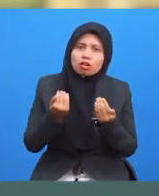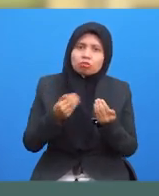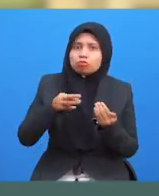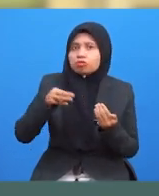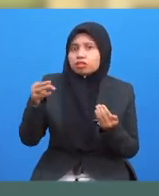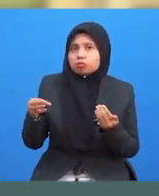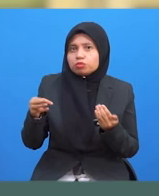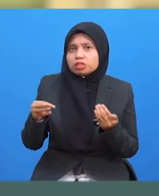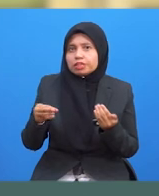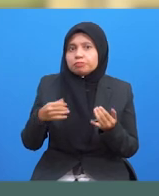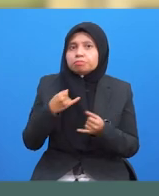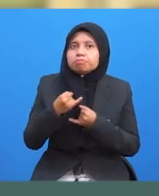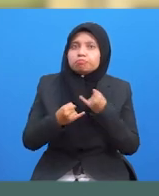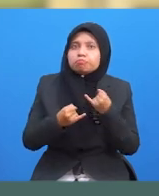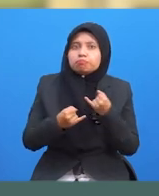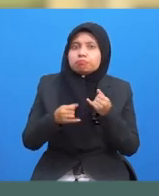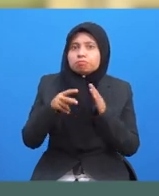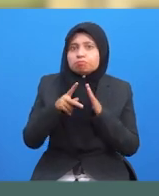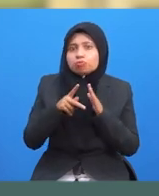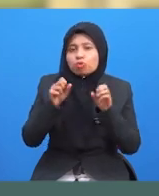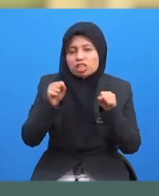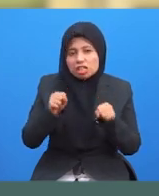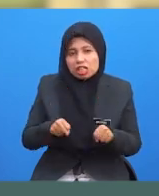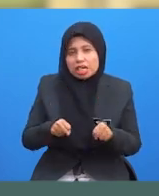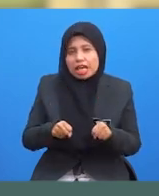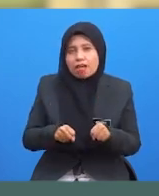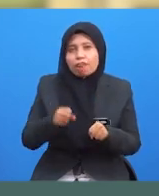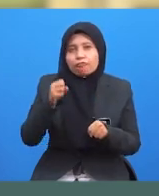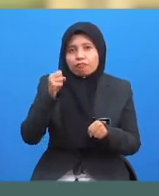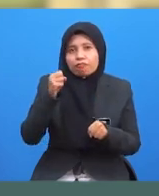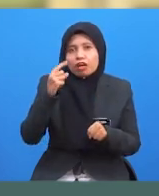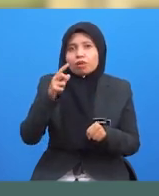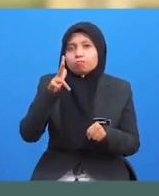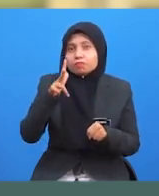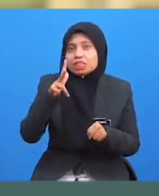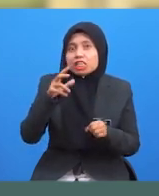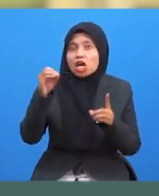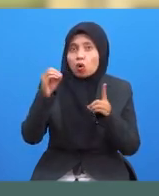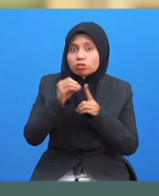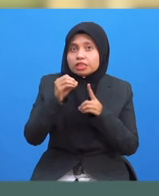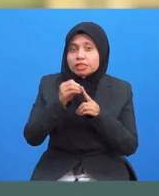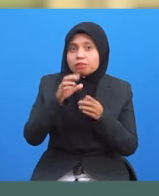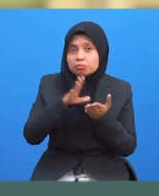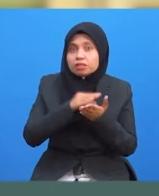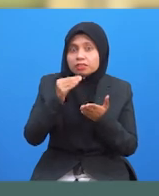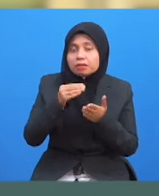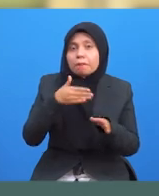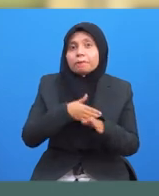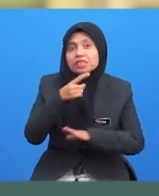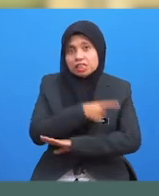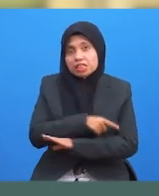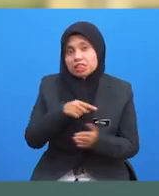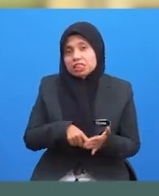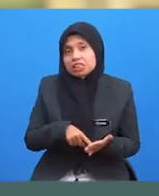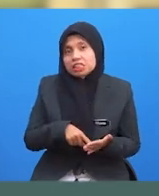berharap murid-murid berjaya menguasai tiga objektif pembelajaran kita pada